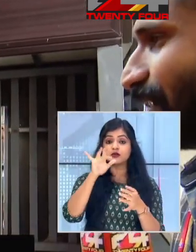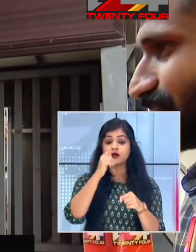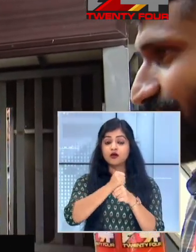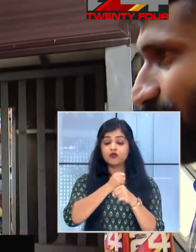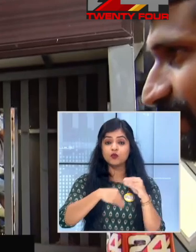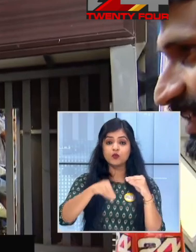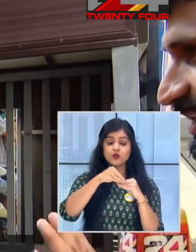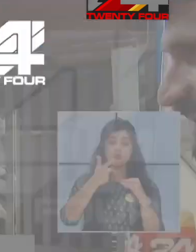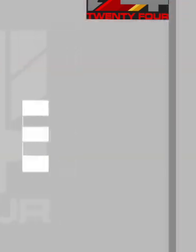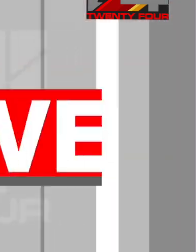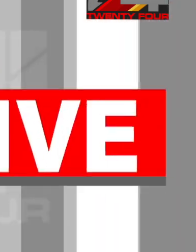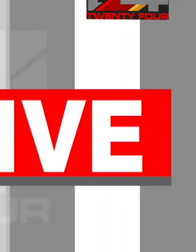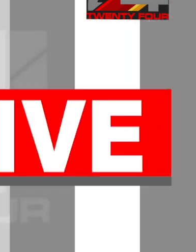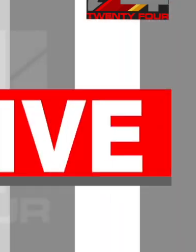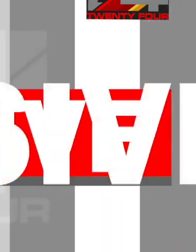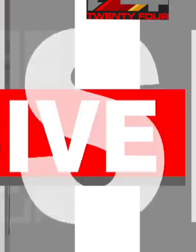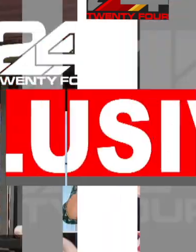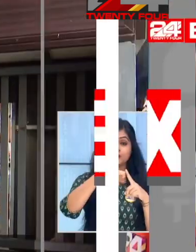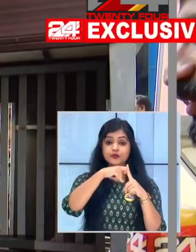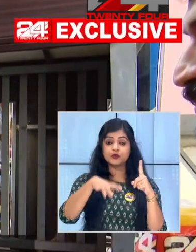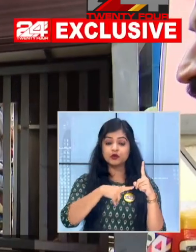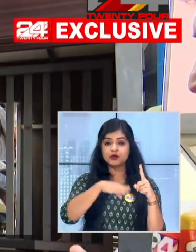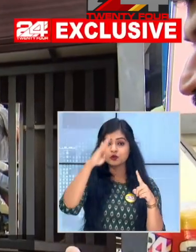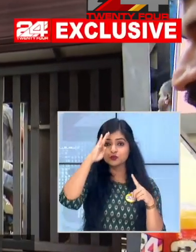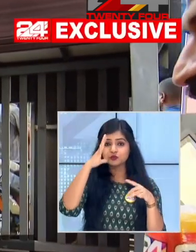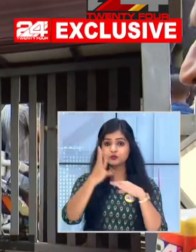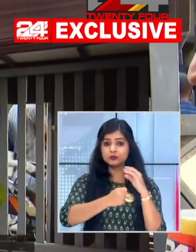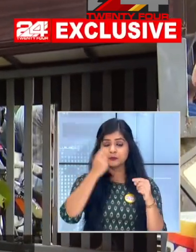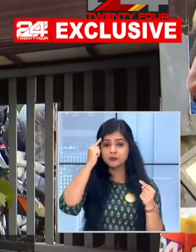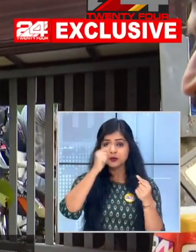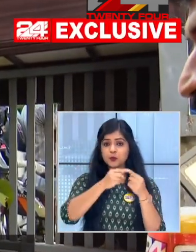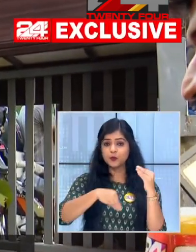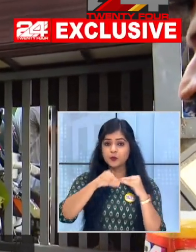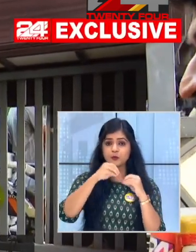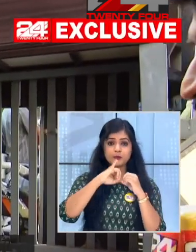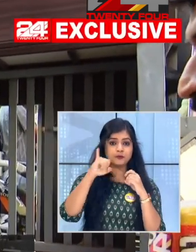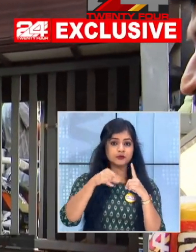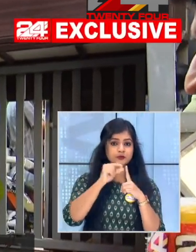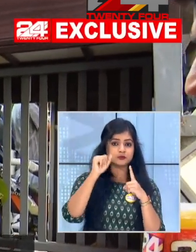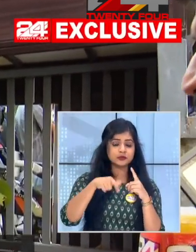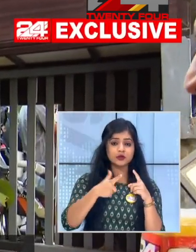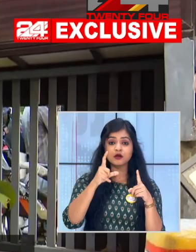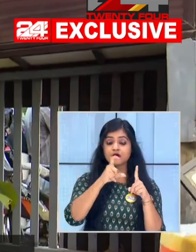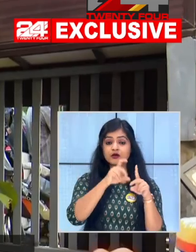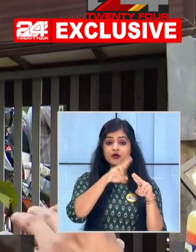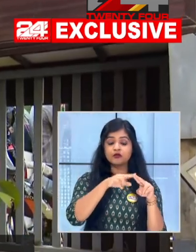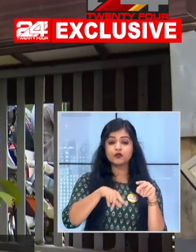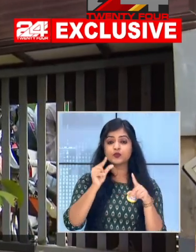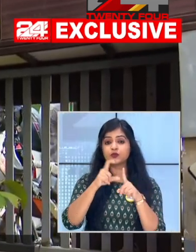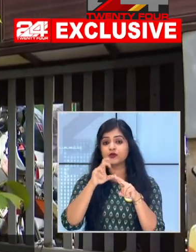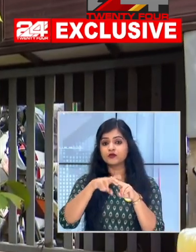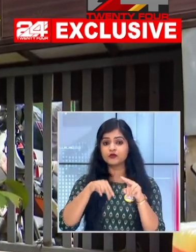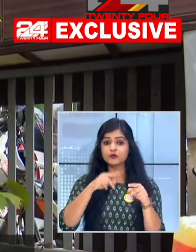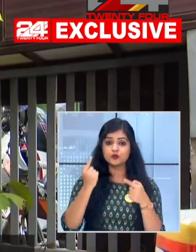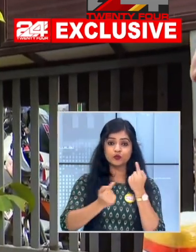എല്ലാ ക്ഷേമ പ്രവർത്തനങ്ങളും കേരളത്തിൽ ഒതുങ്ങുന്നു. അത് തൃശ്ശൂർ പിടിക്കാനുള്ള ഒരു ശ്രമത്തിന്റെ ഭാഗമാണ് എന്നതുൾപ്പെടെയുള്ള വിമർശനങ്ങൾ LDFും UDFും ഒക്കെ ഉന്നയിച്ചു കഴിഞ്ഞു. അവിടെ